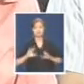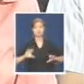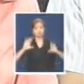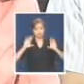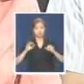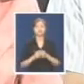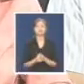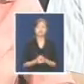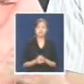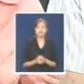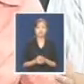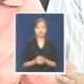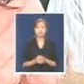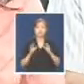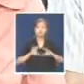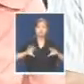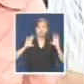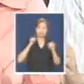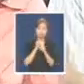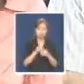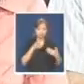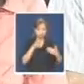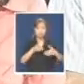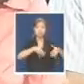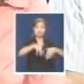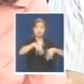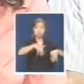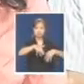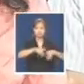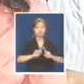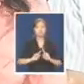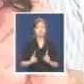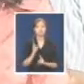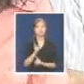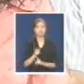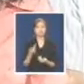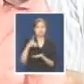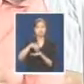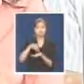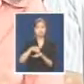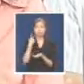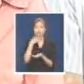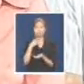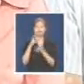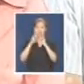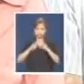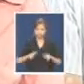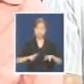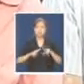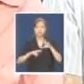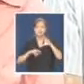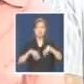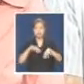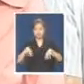ตั๋วก็คือส่วนที่ตรงกับผู้บริโภคโดยตรงกับประชาชนแต่แน่นอนคนและก็คือร้านค้าหรือเอกชน